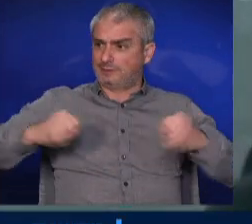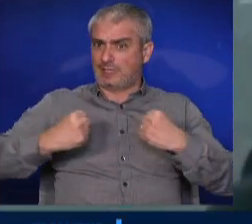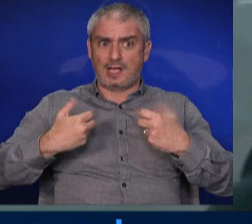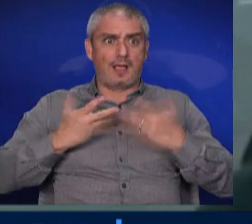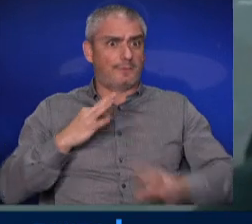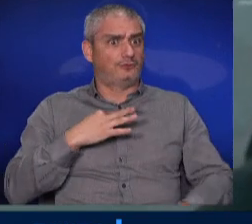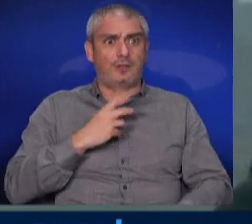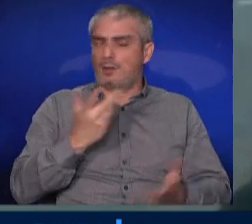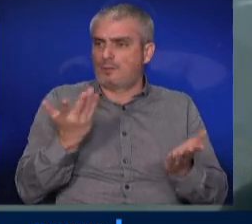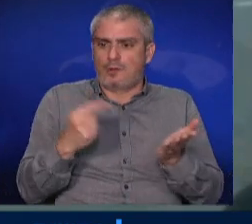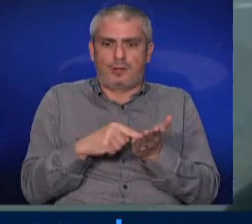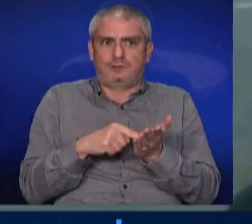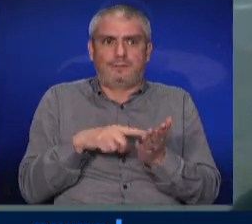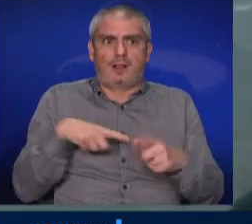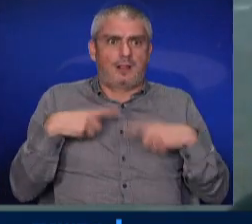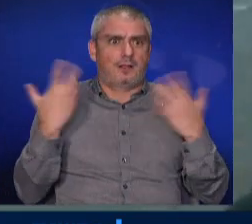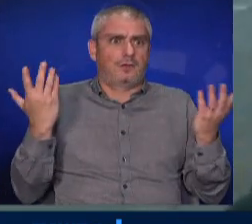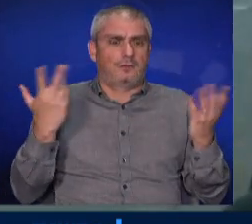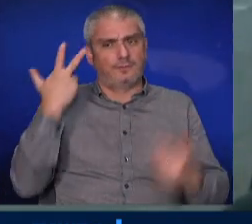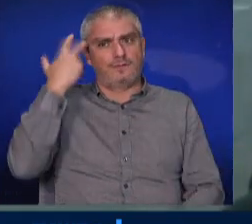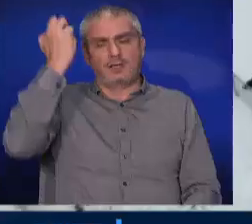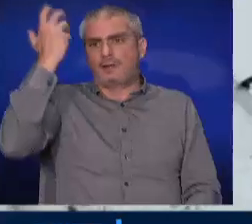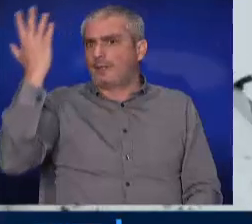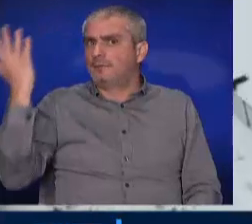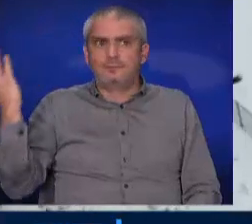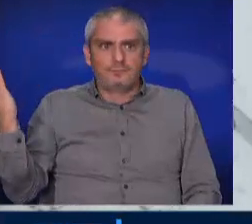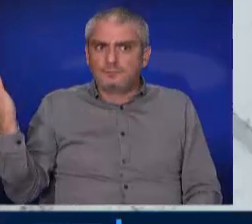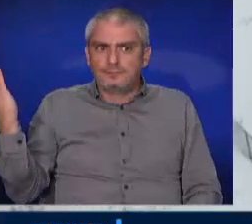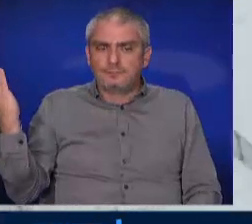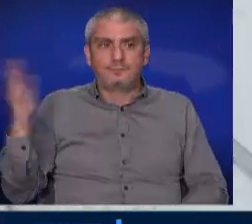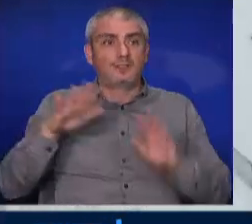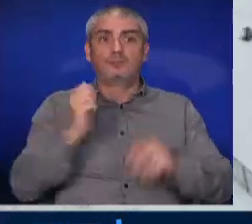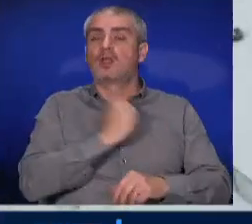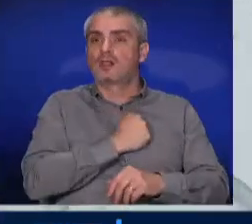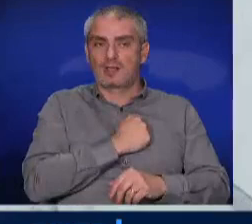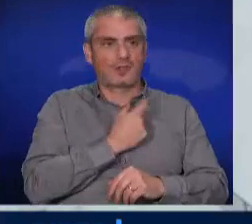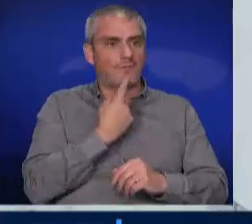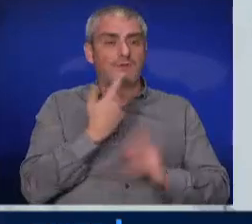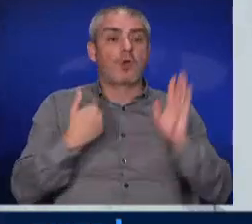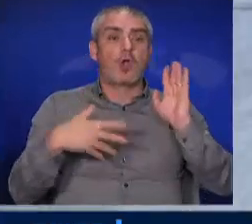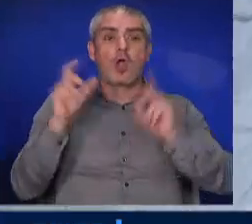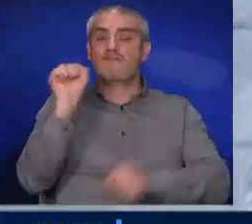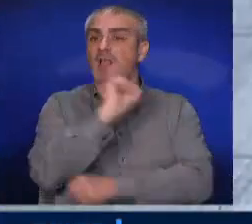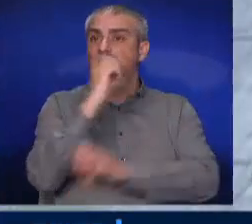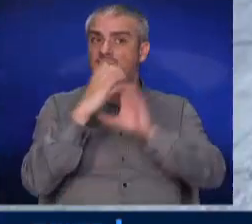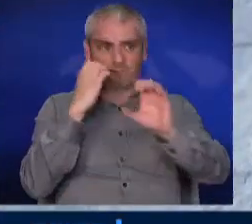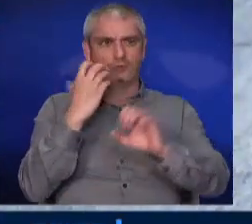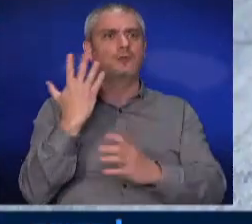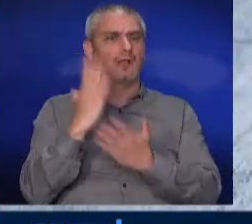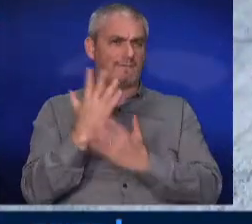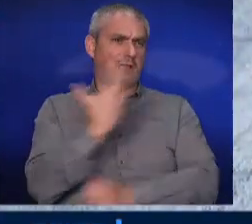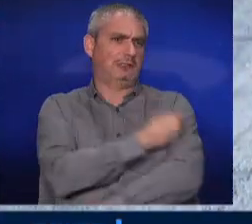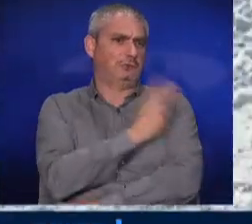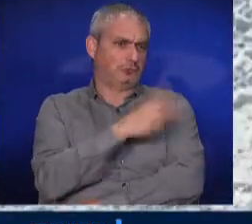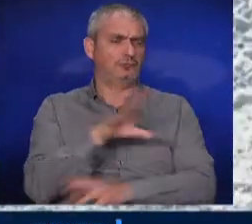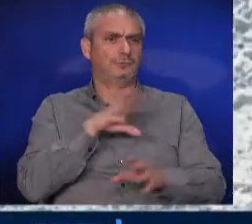My son saw no purpose of living no more, so he took his life away. בממשלת קנדה אומרים כי רוב נהגי המסעיות מחוסנים ממילא וכי